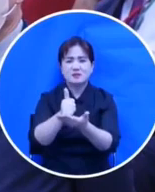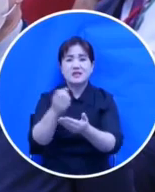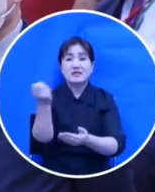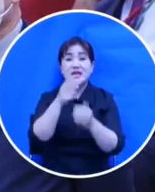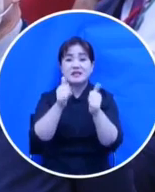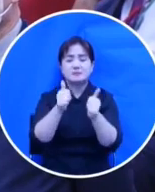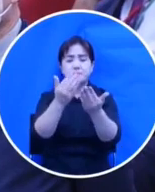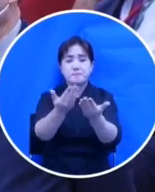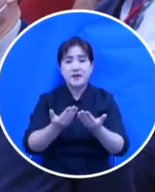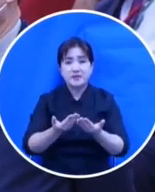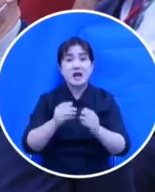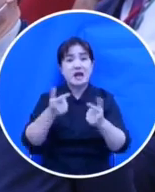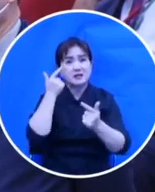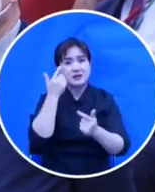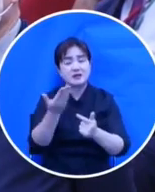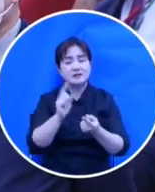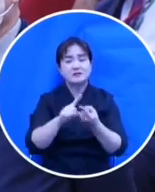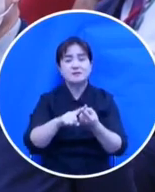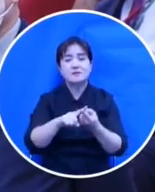안 받겠냐 이러면 재심